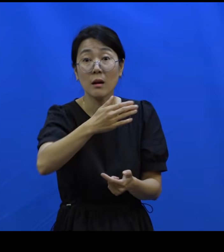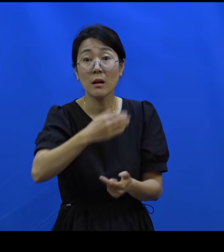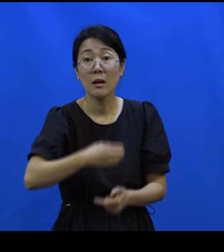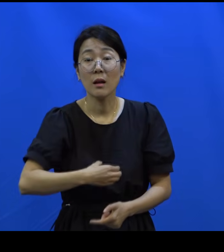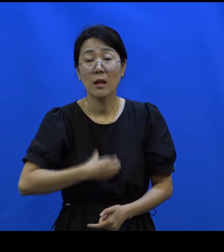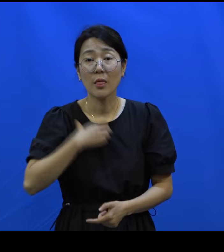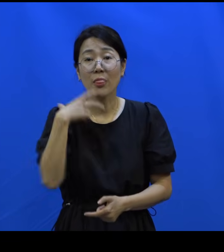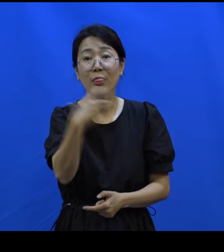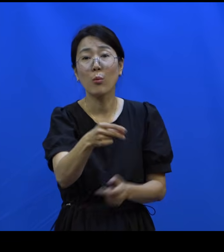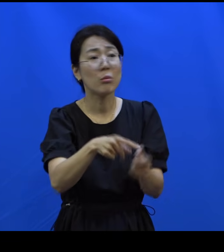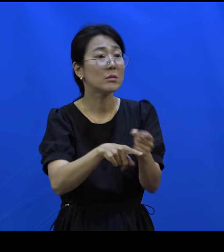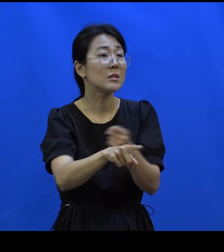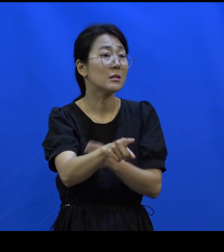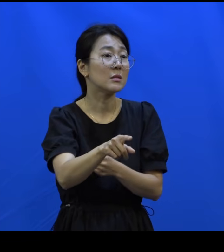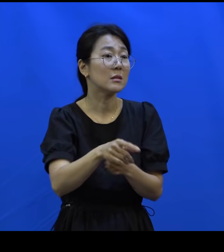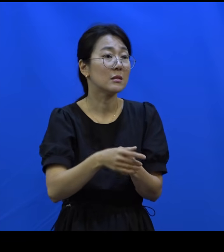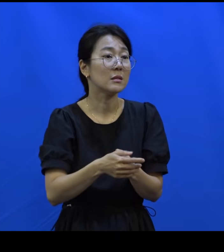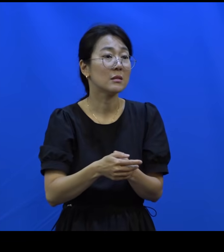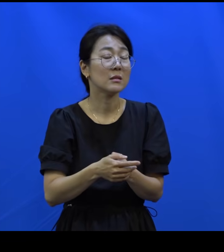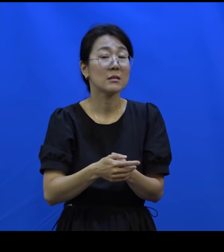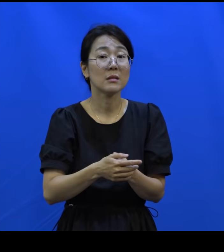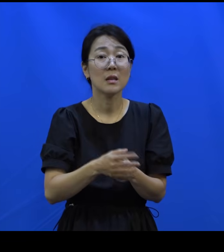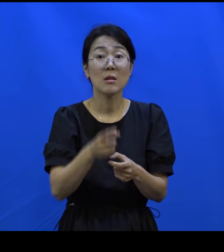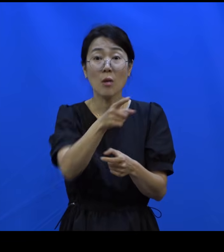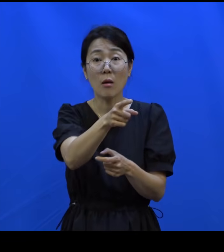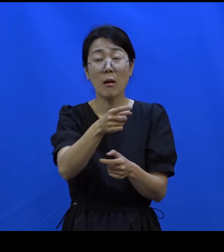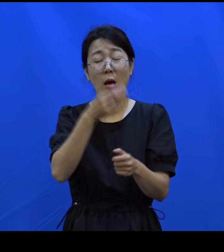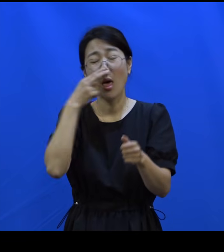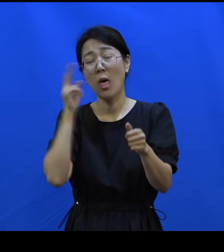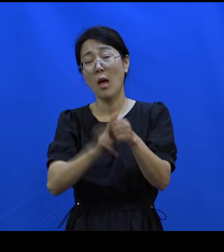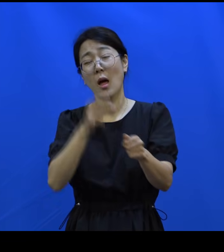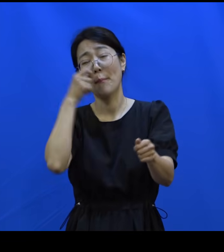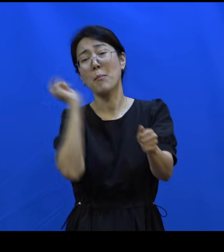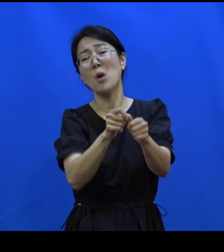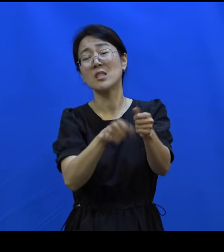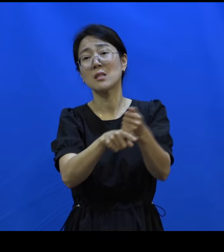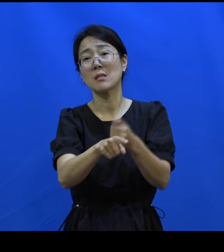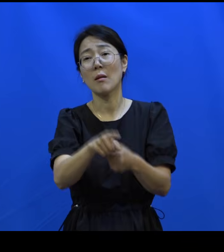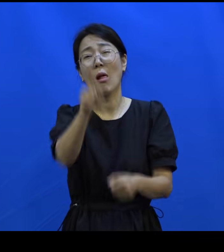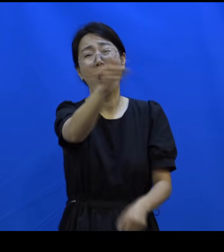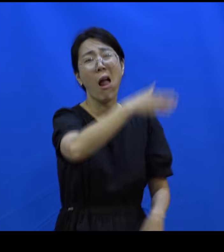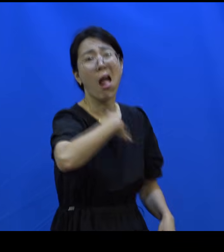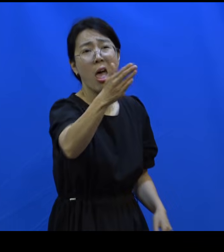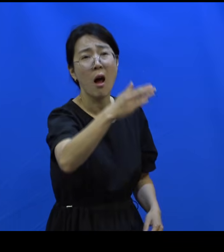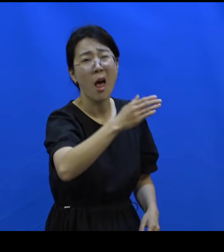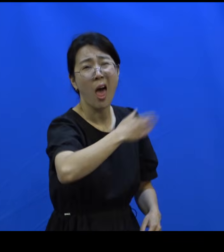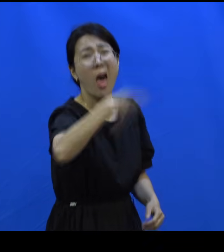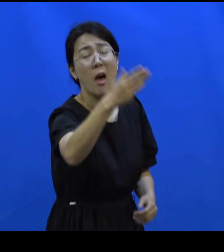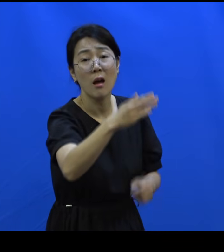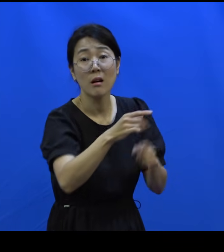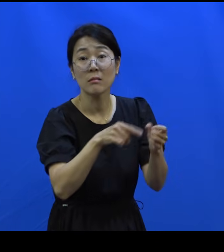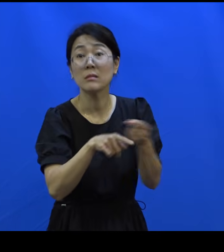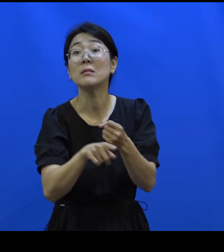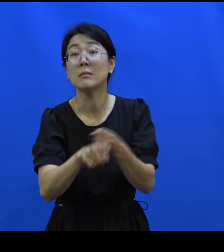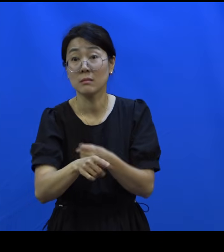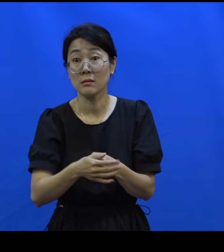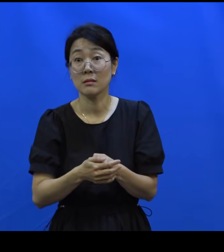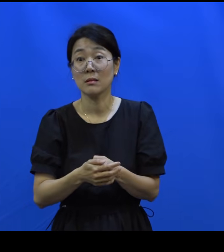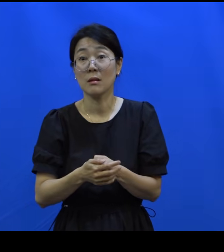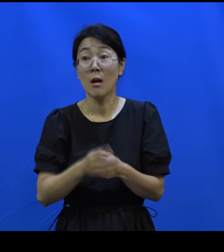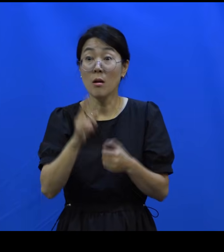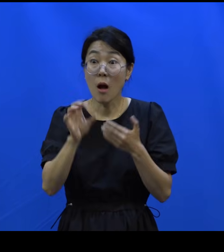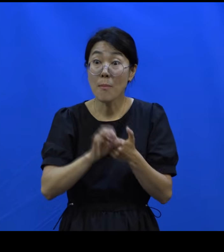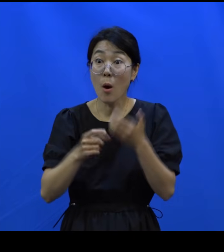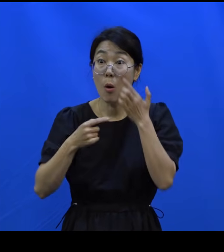모욕적인 것입니다. 이것은 상대에게 대놓고 모욕과 멸시를 주기 위한 행동이라는 거죠. 그래서 상대방이 손등으로